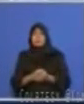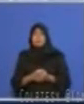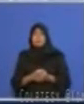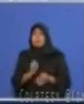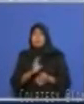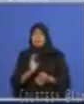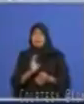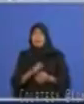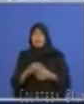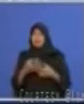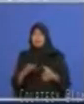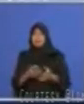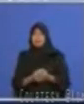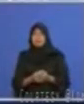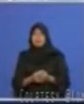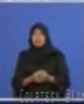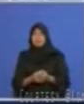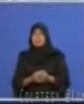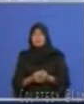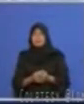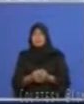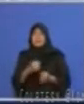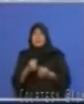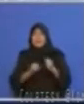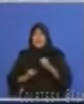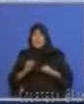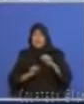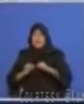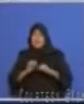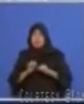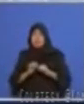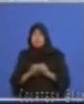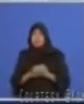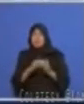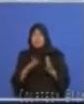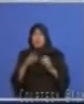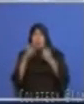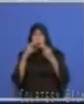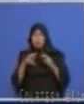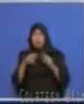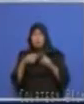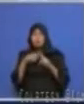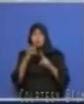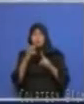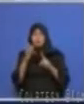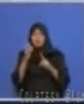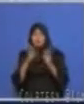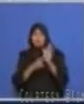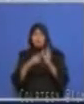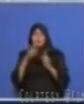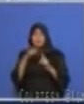lagi dimungkinkan kegiatan-kegiatan yang tidak terkontrol oleh wakil gubernur